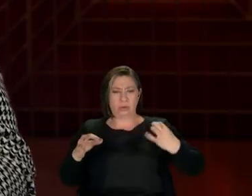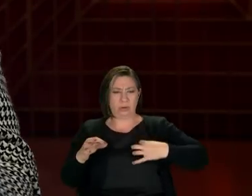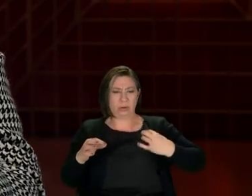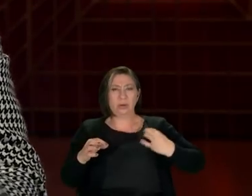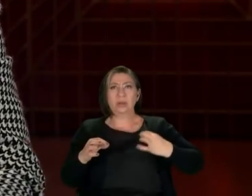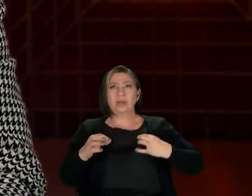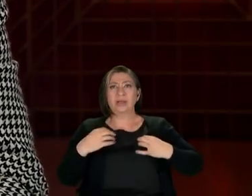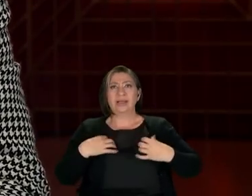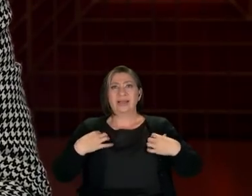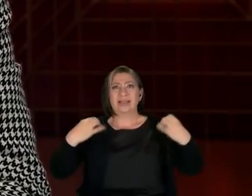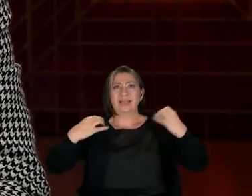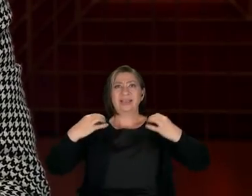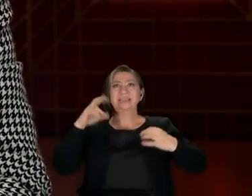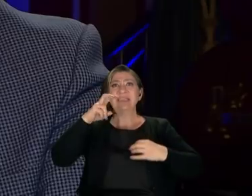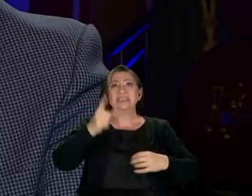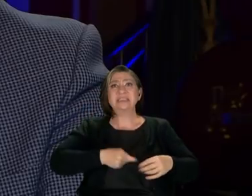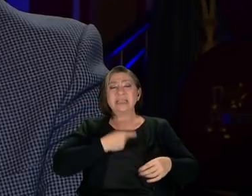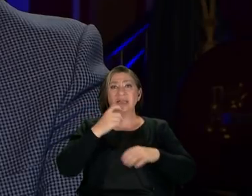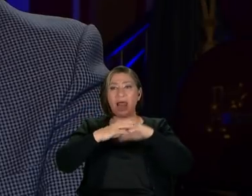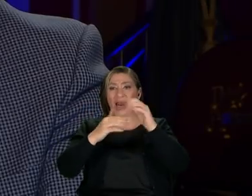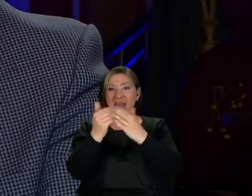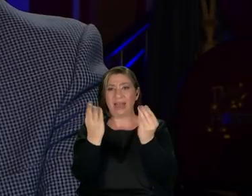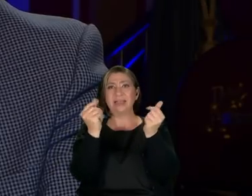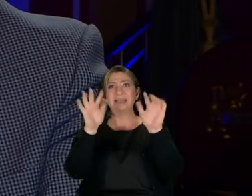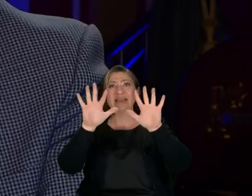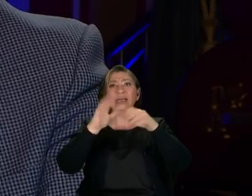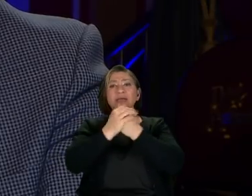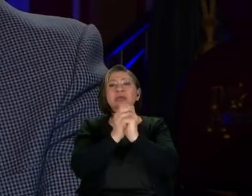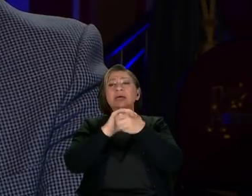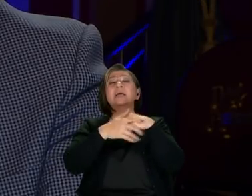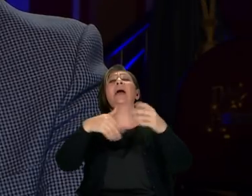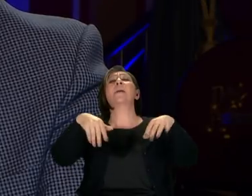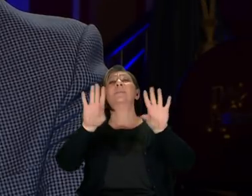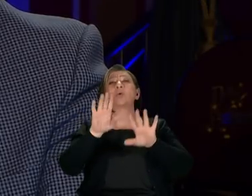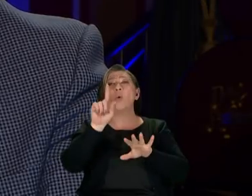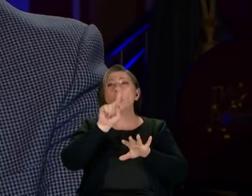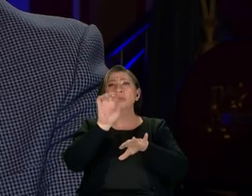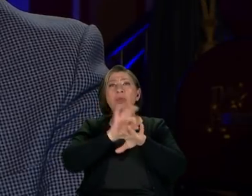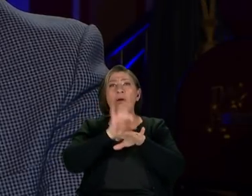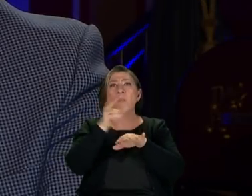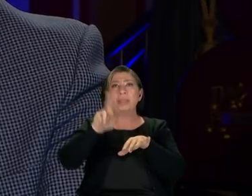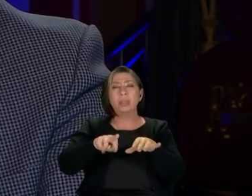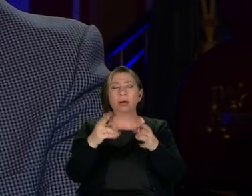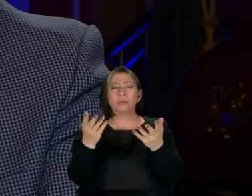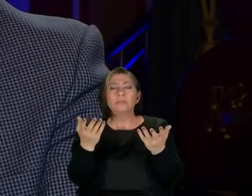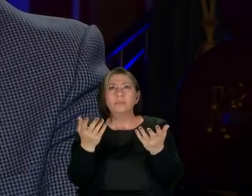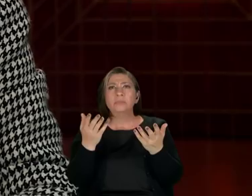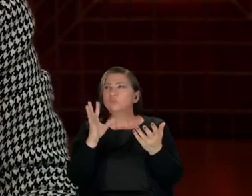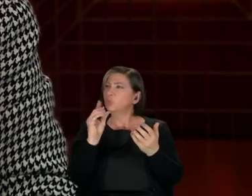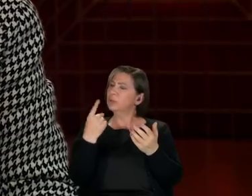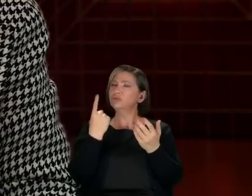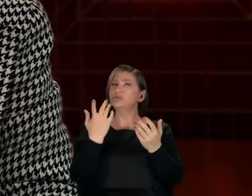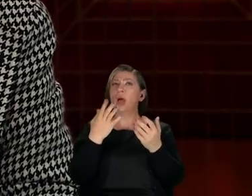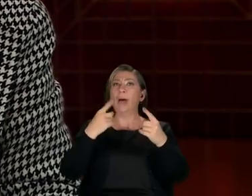giysilerde üstümüzde evet. 8 saat yaşıyor. Elimizde hiç dezenfekte etmezsen 10 dakika yaşayabiliyor ancak. Ama